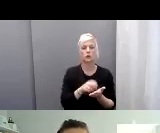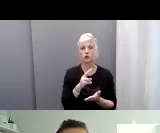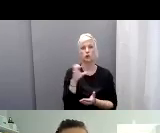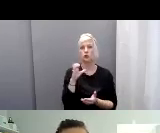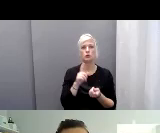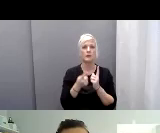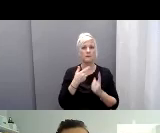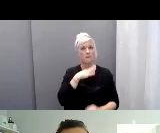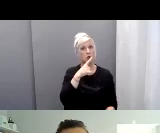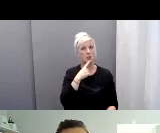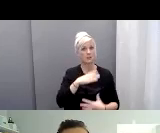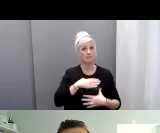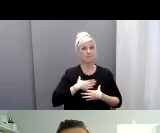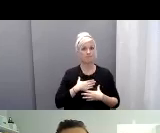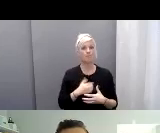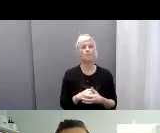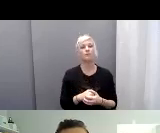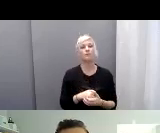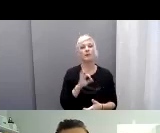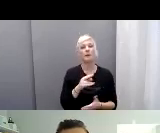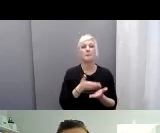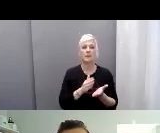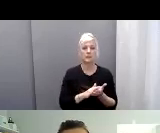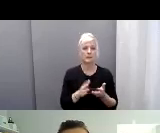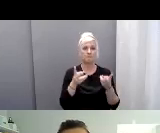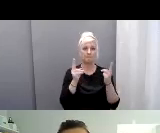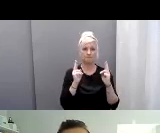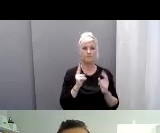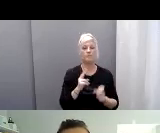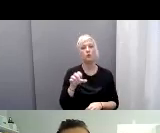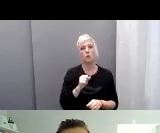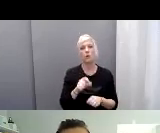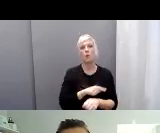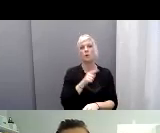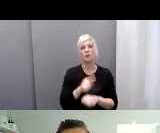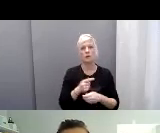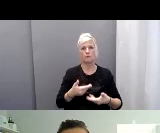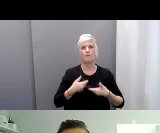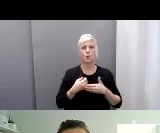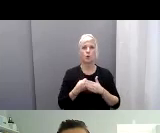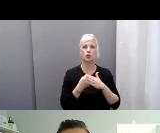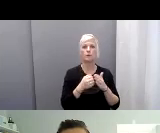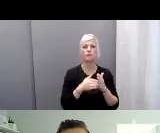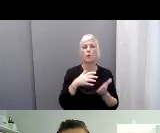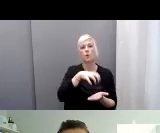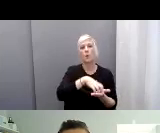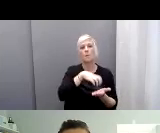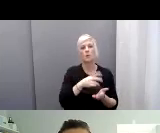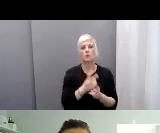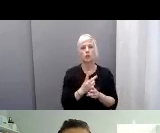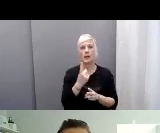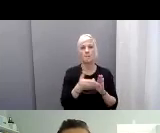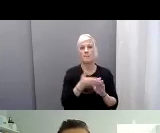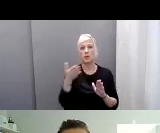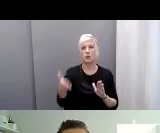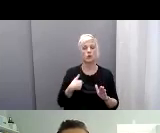förälder. Och han berättade att det tog lång tid att få stöd från kommunen, så jag har haft en period som jag inte har bott tillsammans med